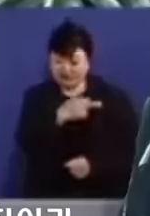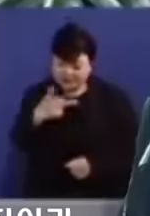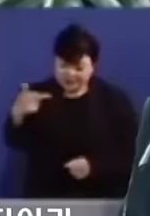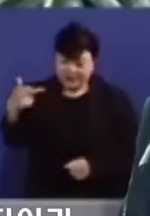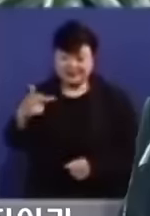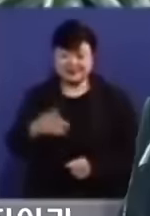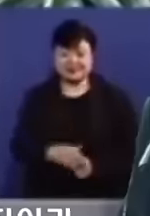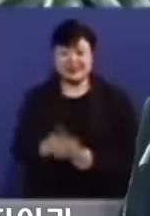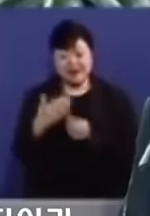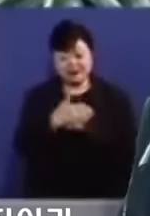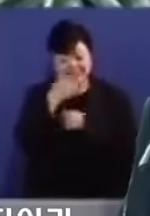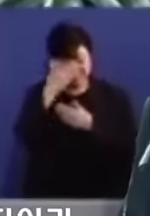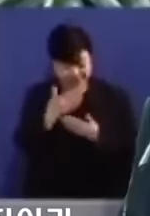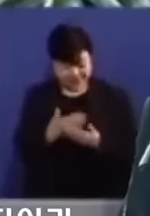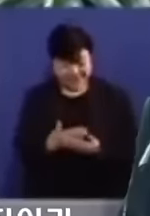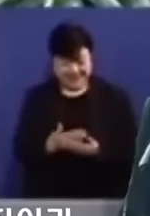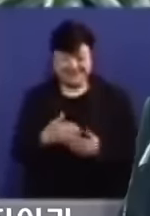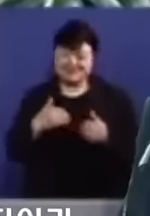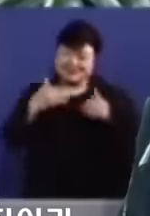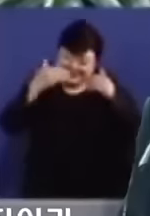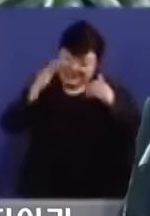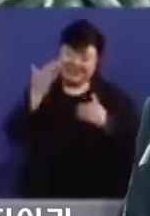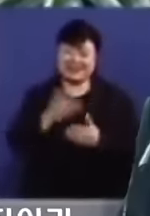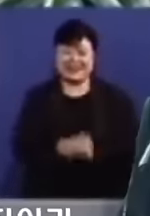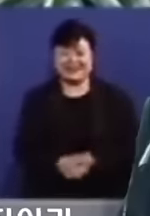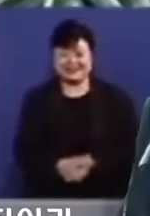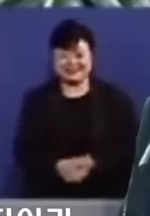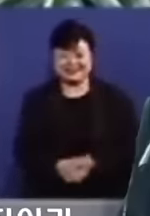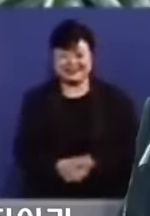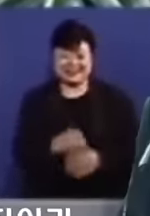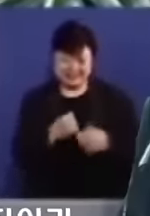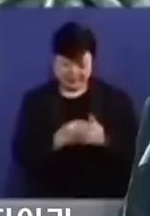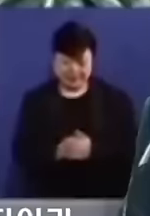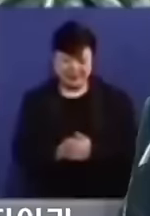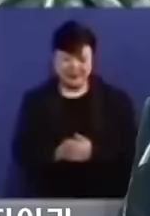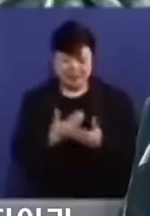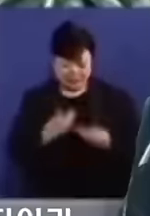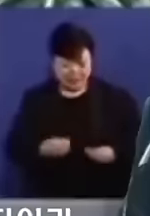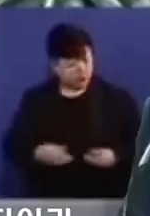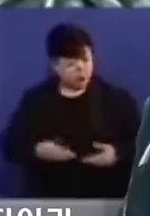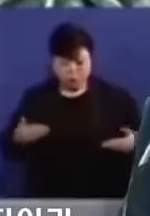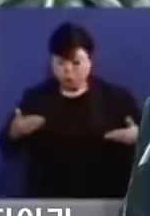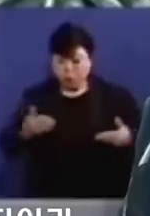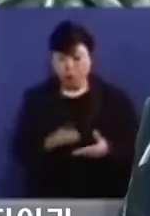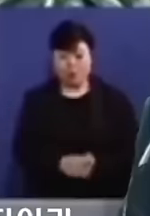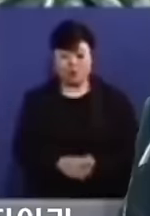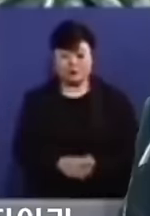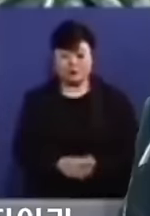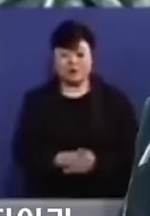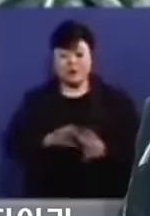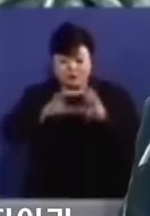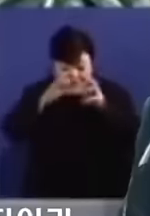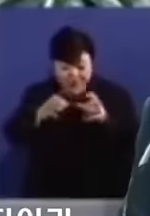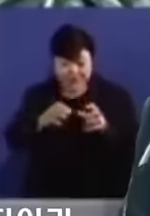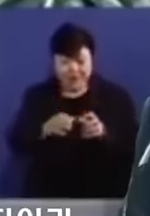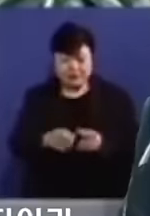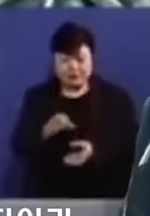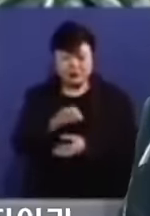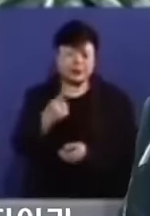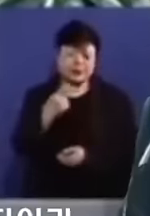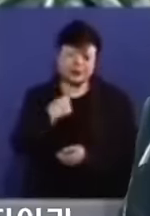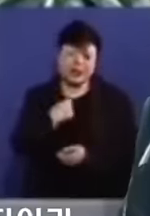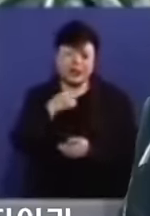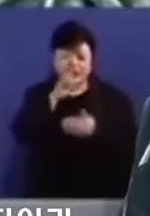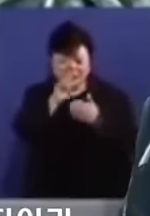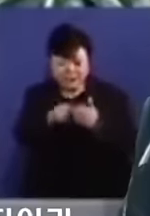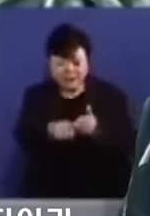큰 은혜를 받아서 자라게 된다는 것입니다. 그러므로 낙심할 필요가 없습니다. 세상에서 시련과